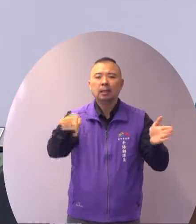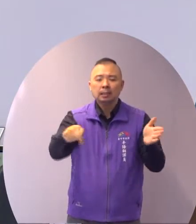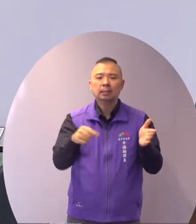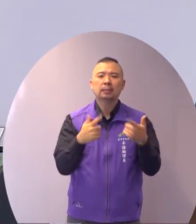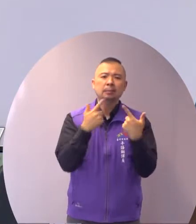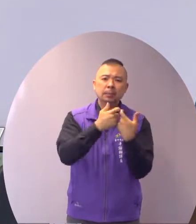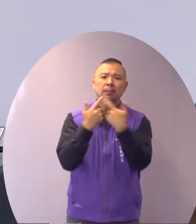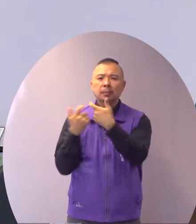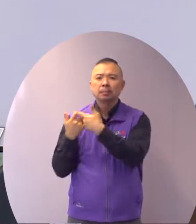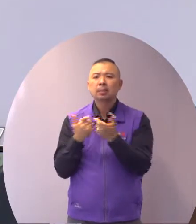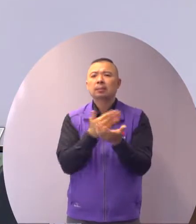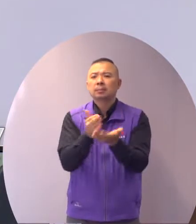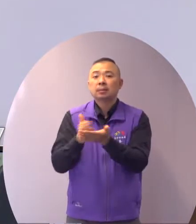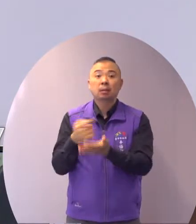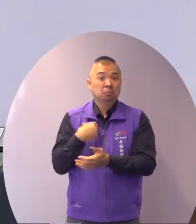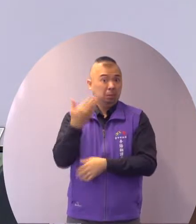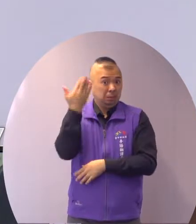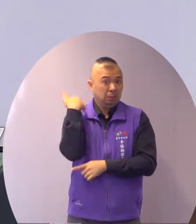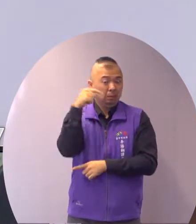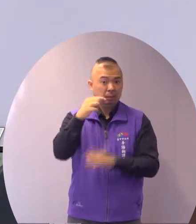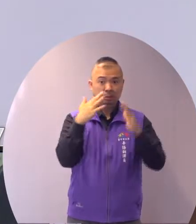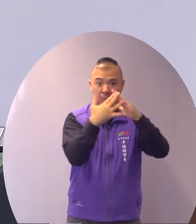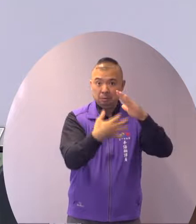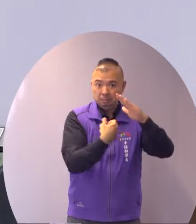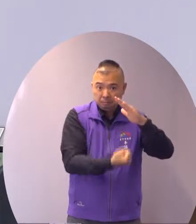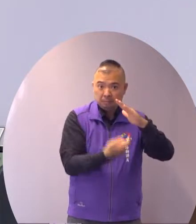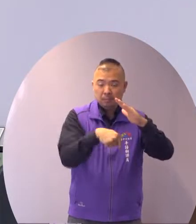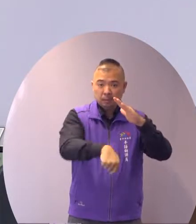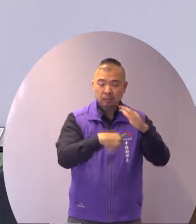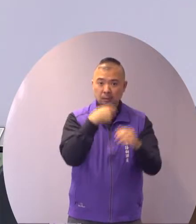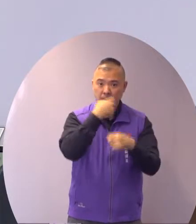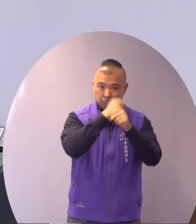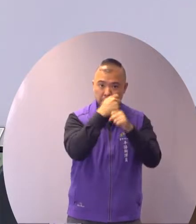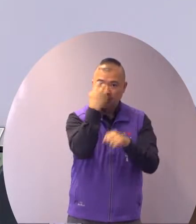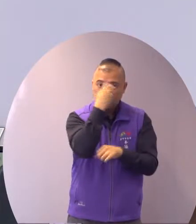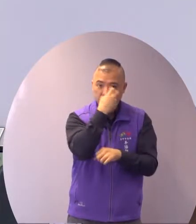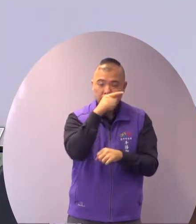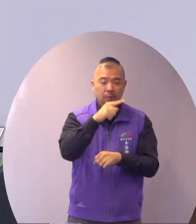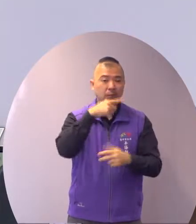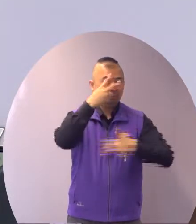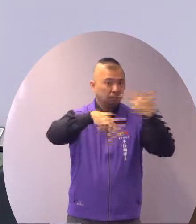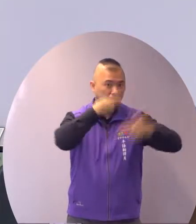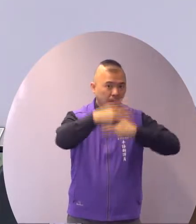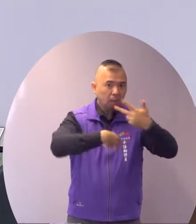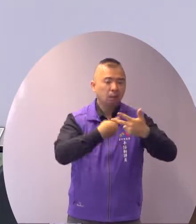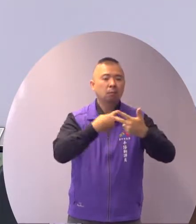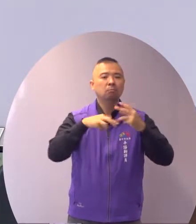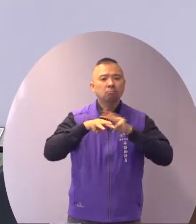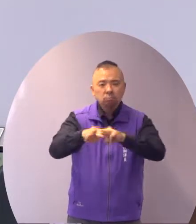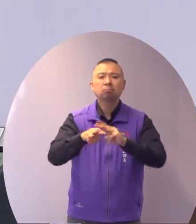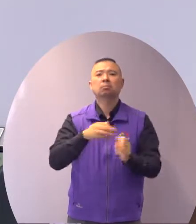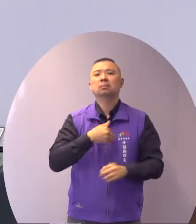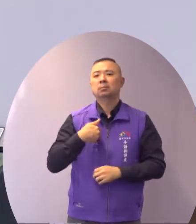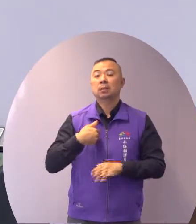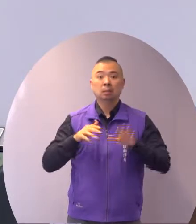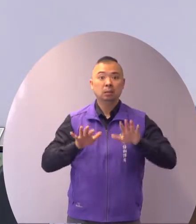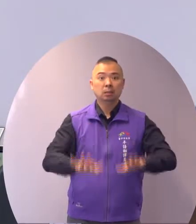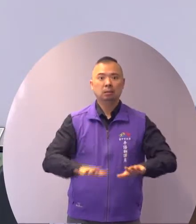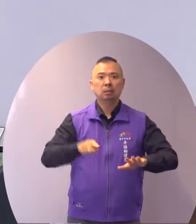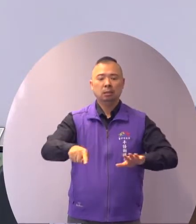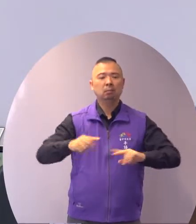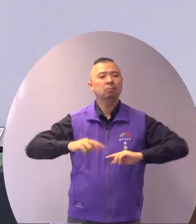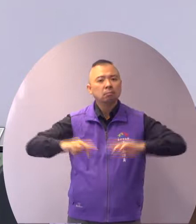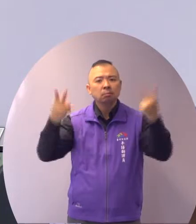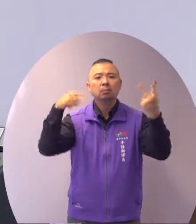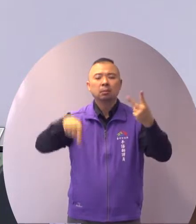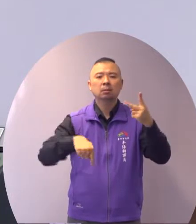我们的居家检疫都要满14天才能出关，可是现在中央政府规定说那可以10+4